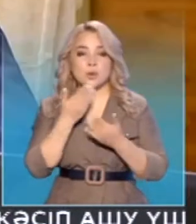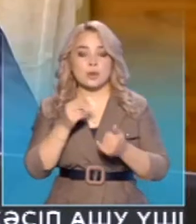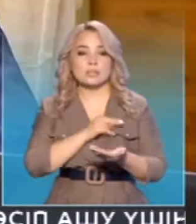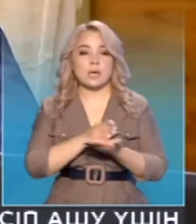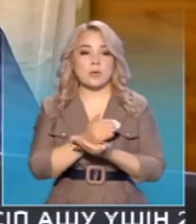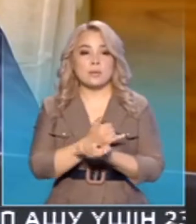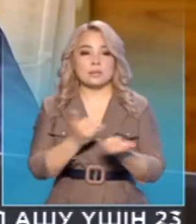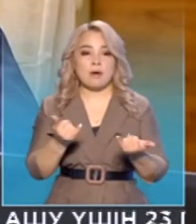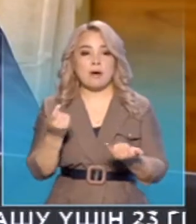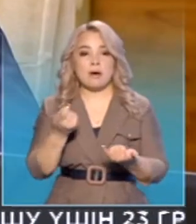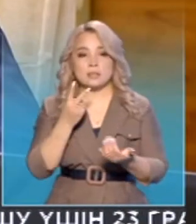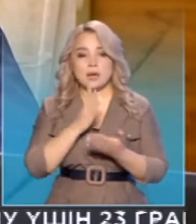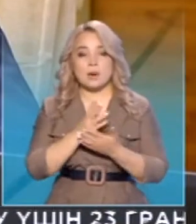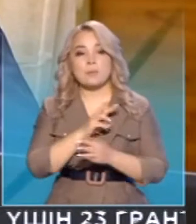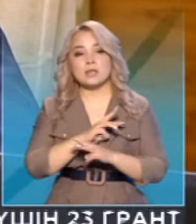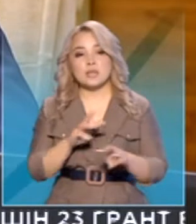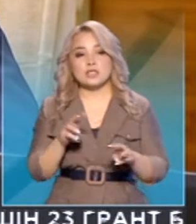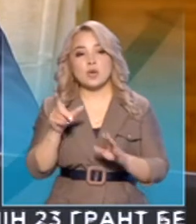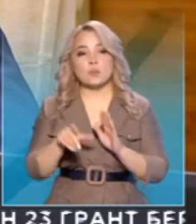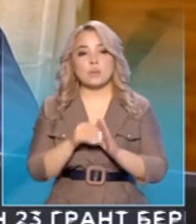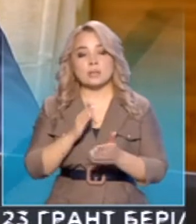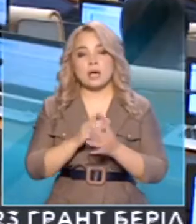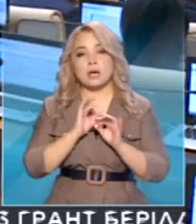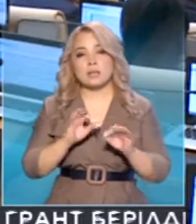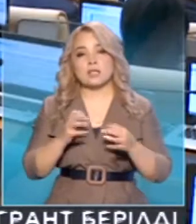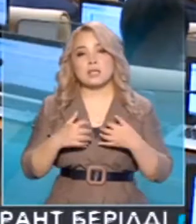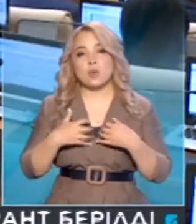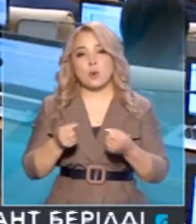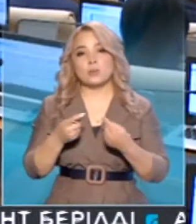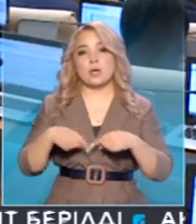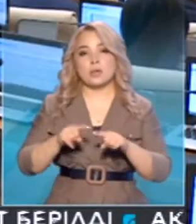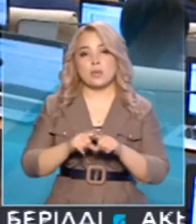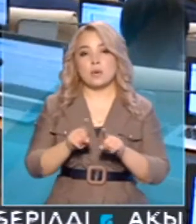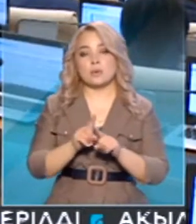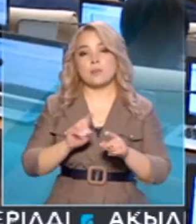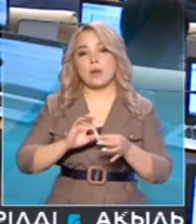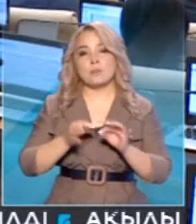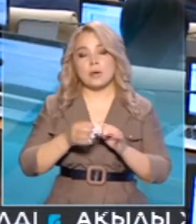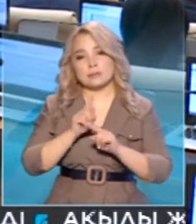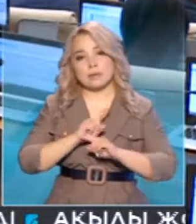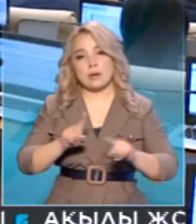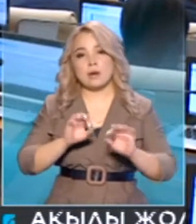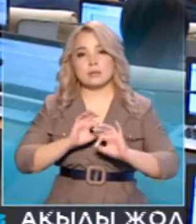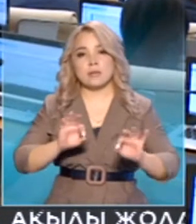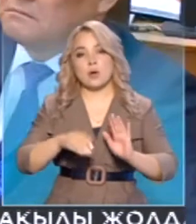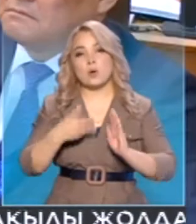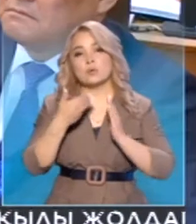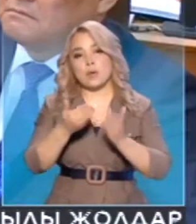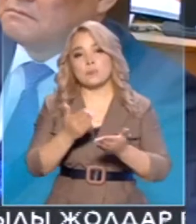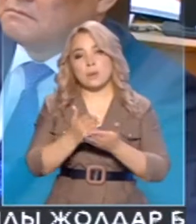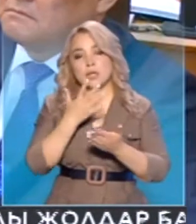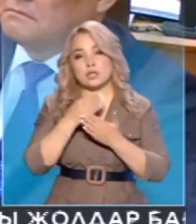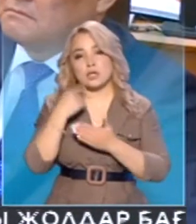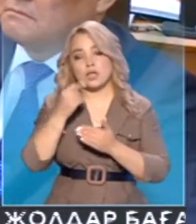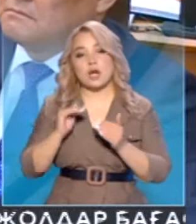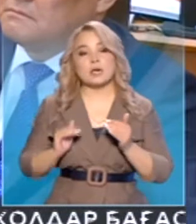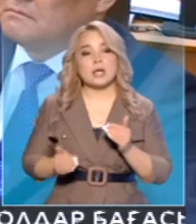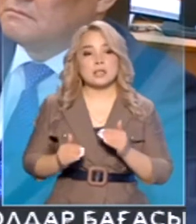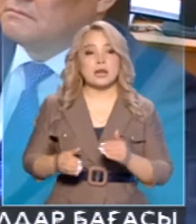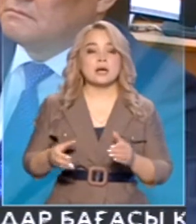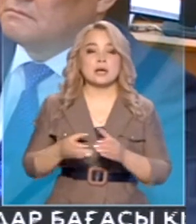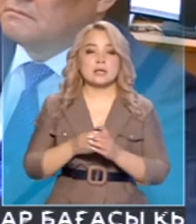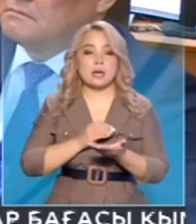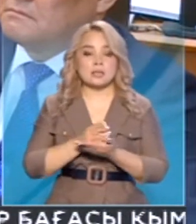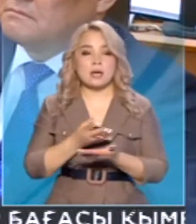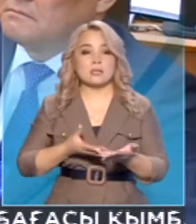de az. Mäjlis deputatı Magiram Magiramov densaulık salasındağı özekti problemanı kötürdü. Al jekemenşik klinikalarda kizmet